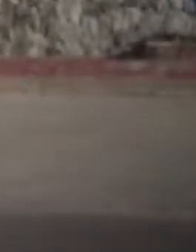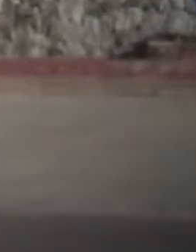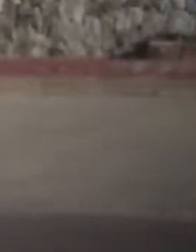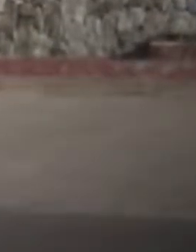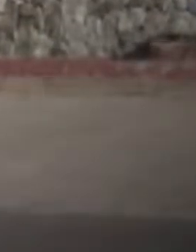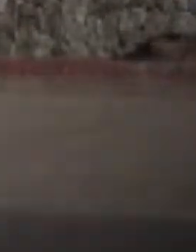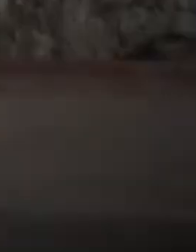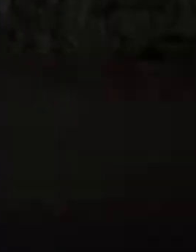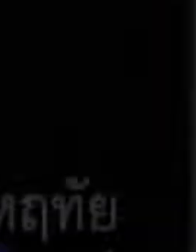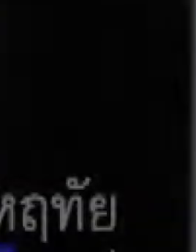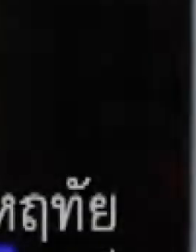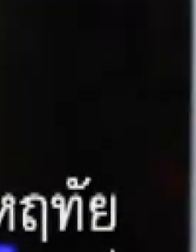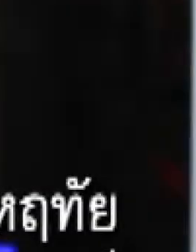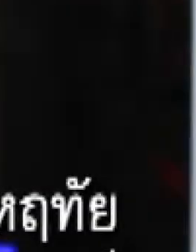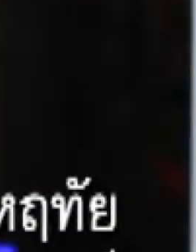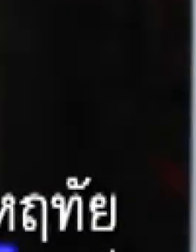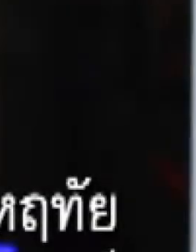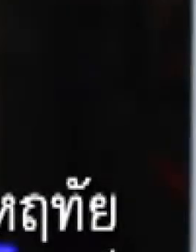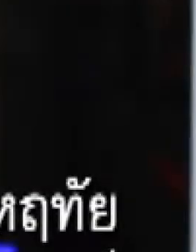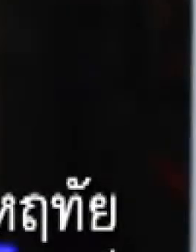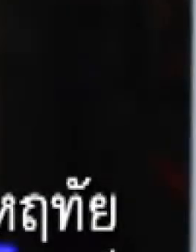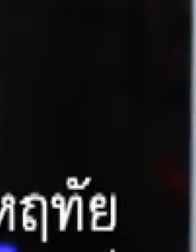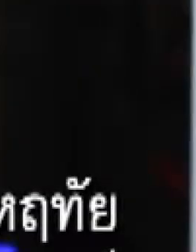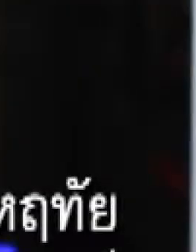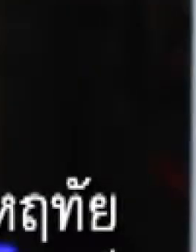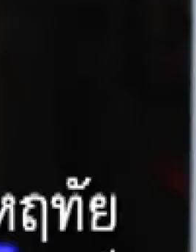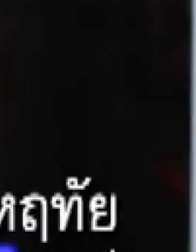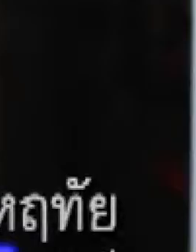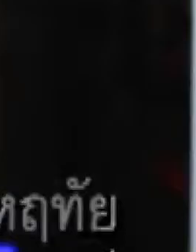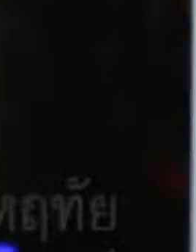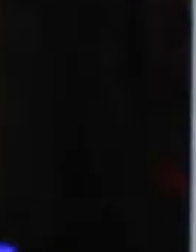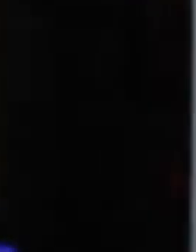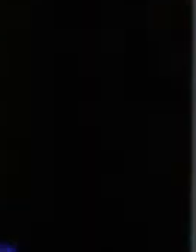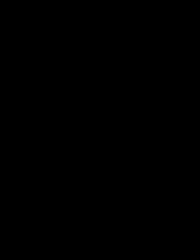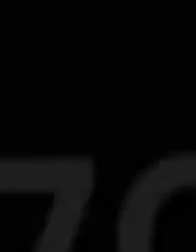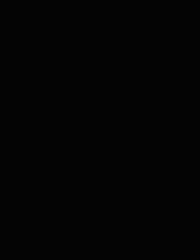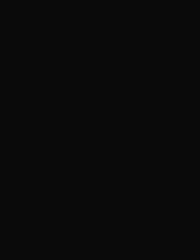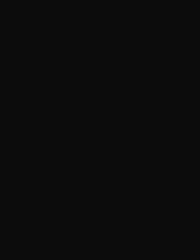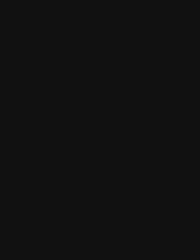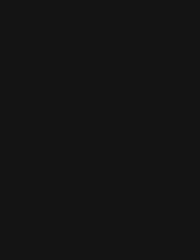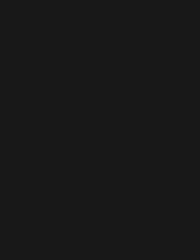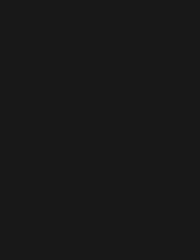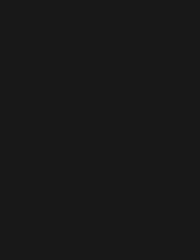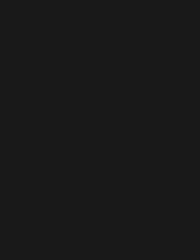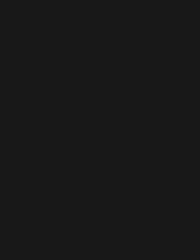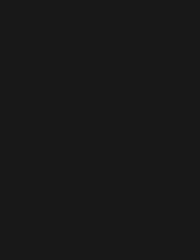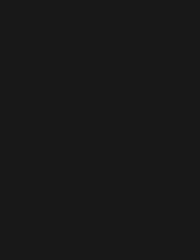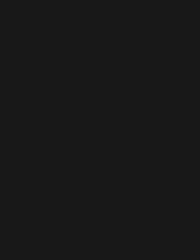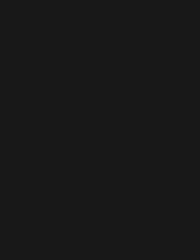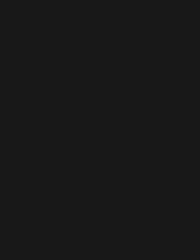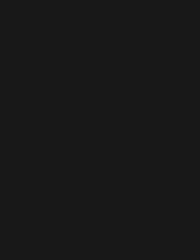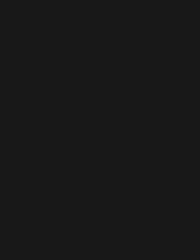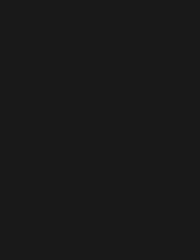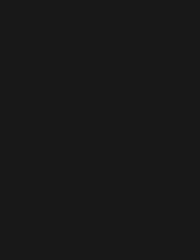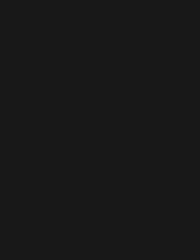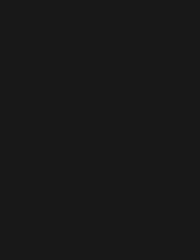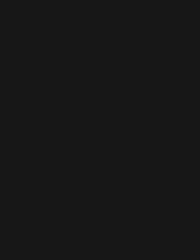ดาวเองผ่อนเองคือเราทำงานเราอยากได้อะไรเราซื้อเองได้เลยมันภูมิใจมาก คนพิการอยากทำงานภาครัฐโ